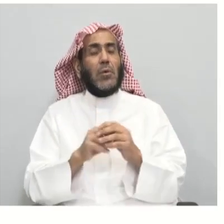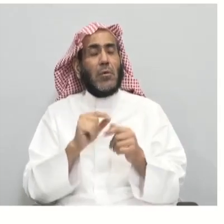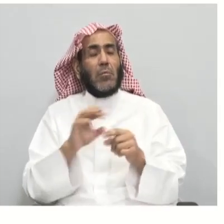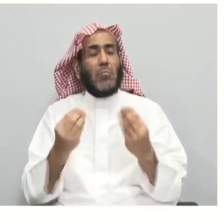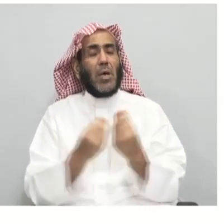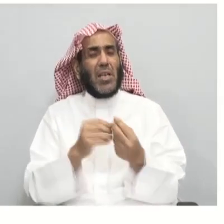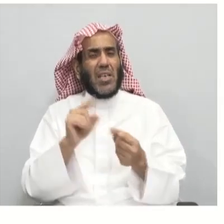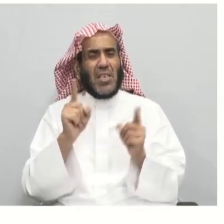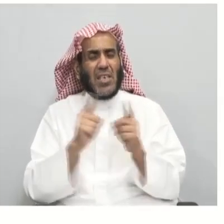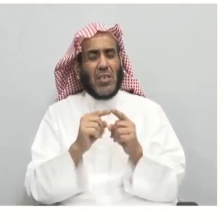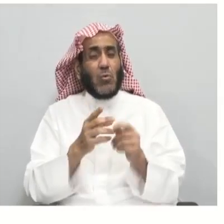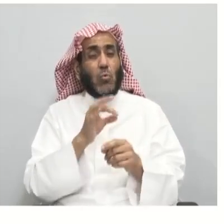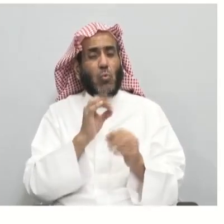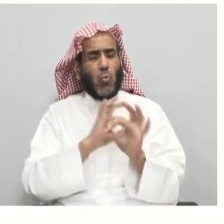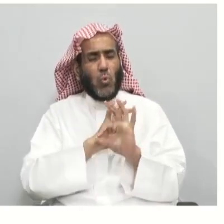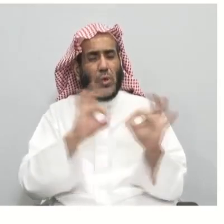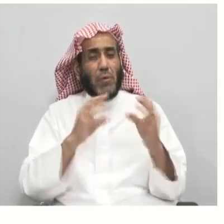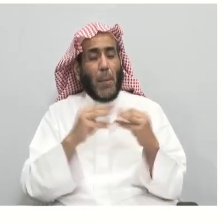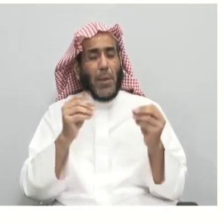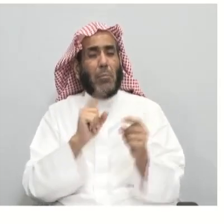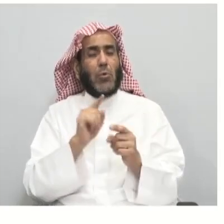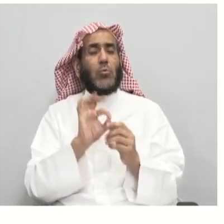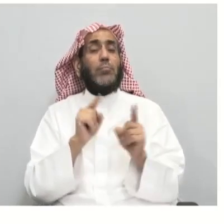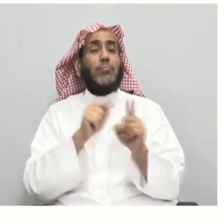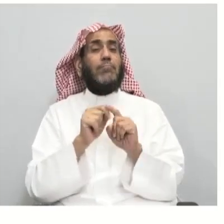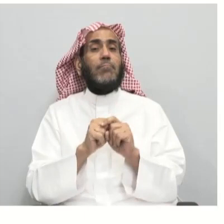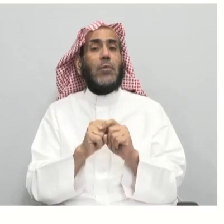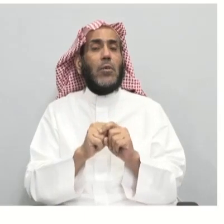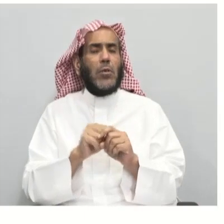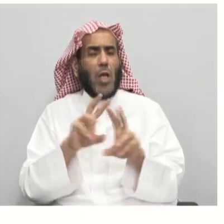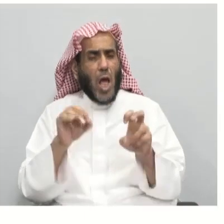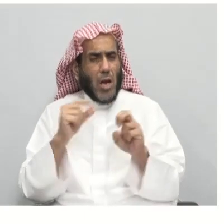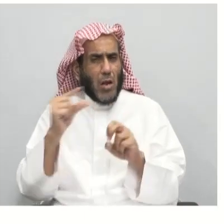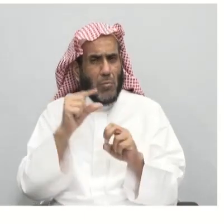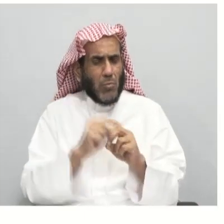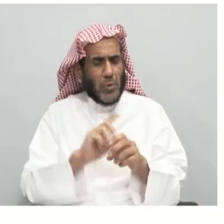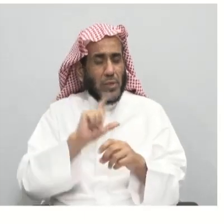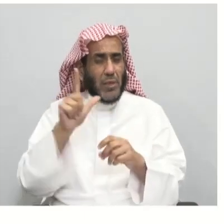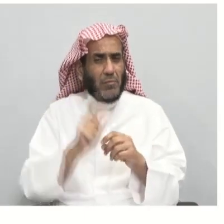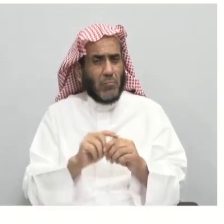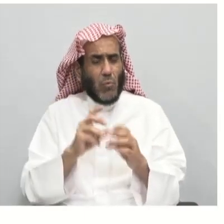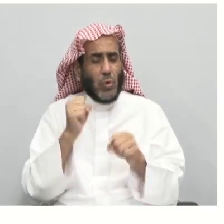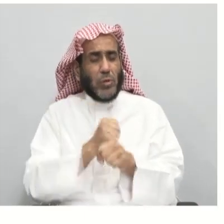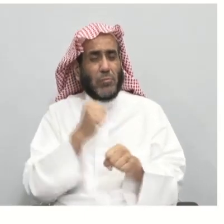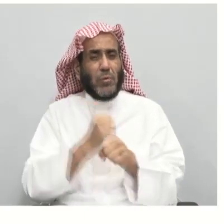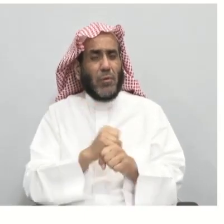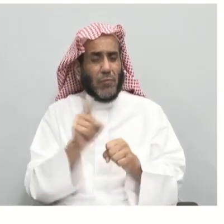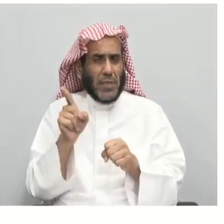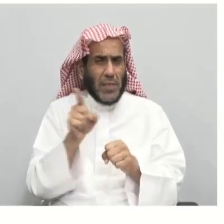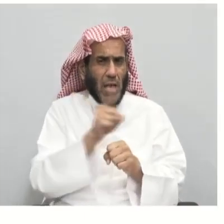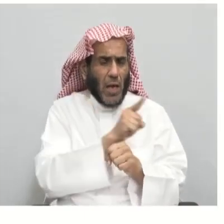الايجاز واستيفاء المعنى المقصود تحري الكلمه الصحيحه واستخدامها في